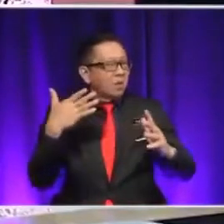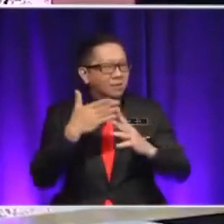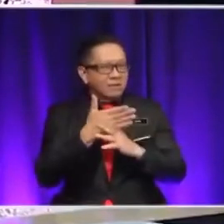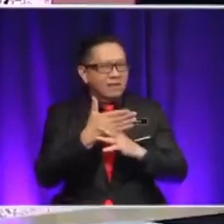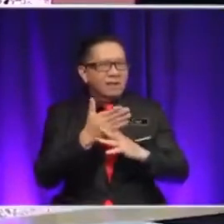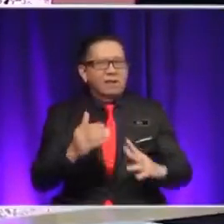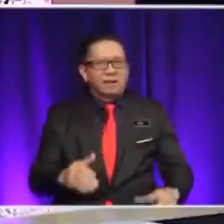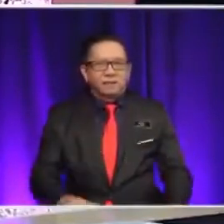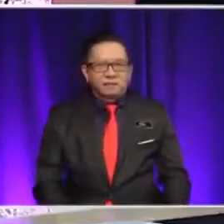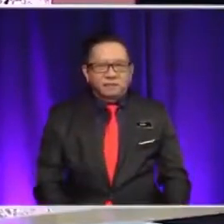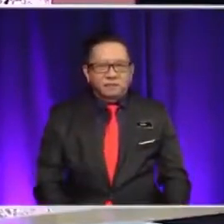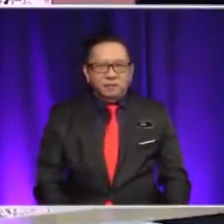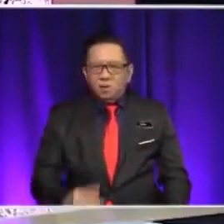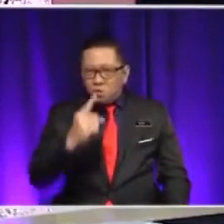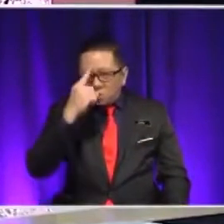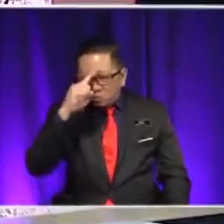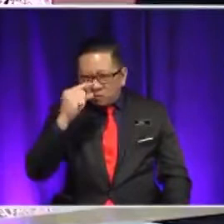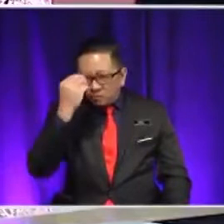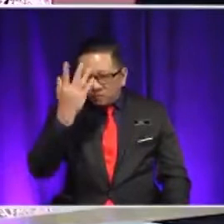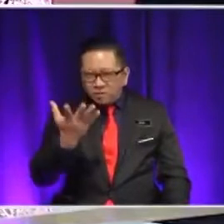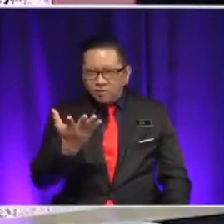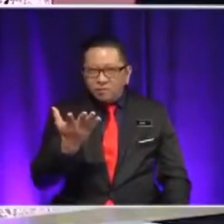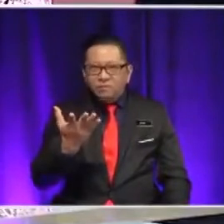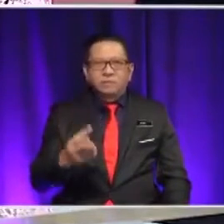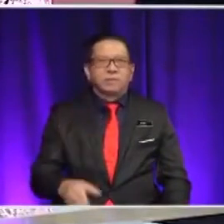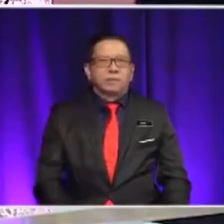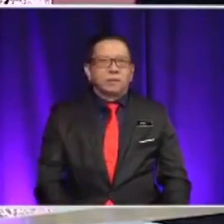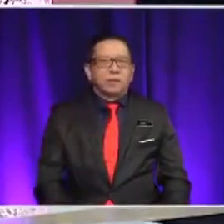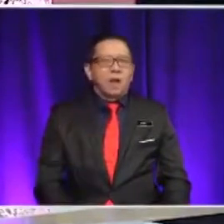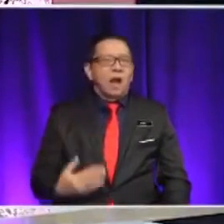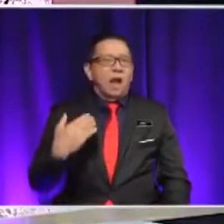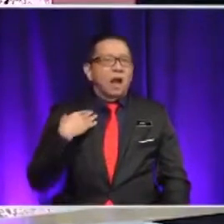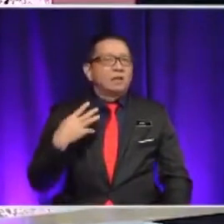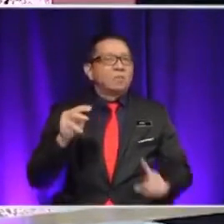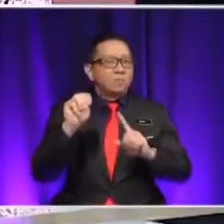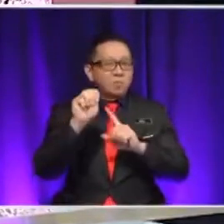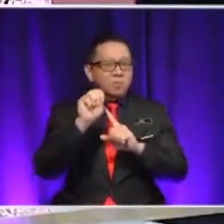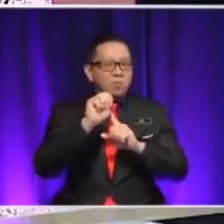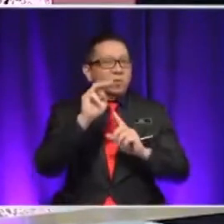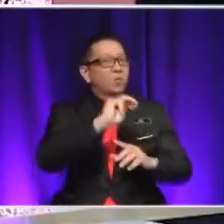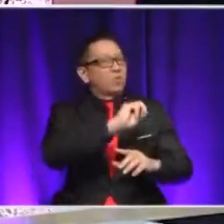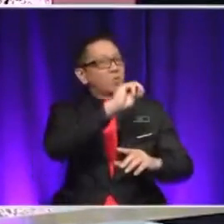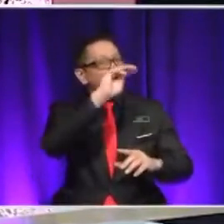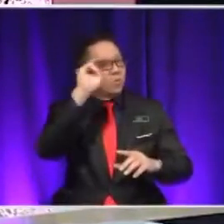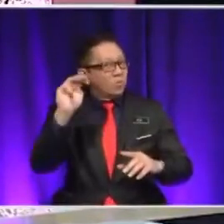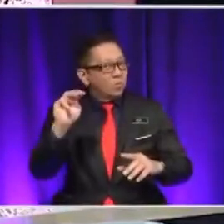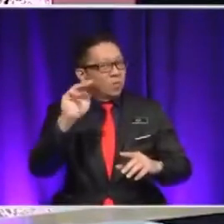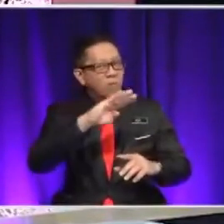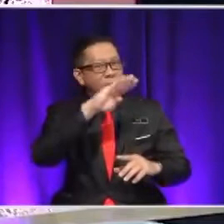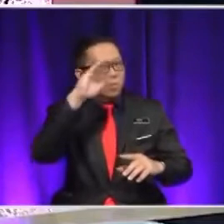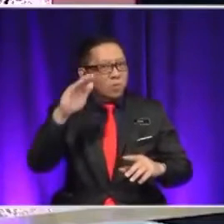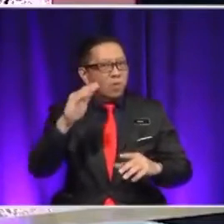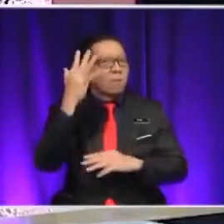inap Oke untuk pengetahuan Abay fun gitu mereka motif abuki ataupun gunung setelah apo